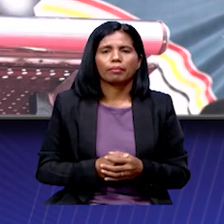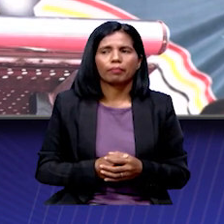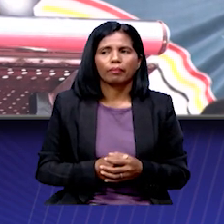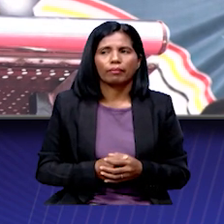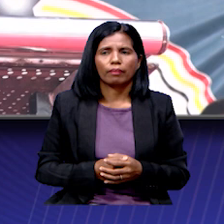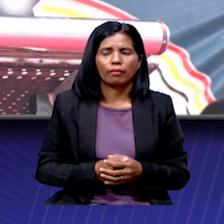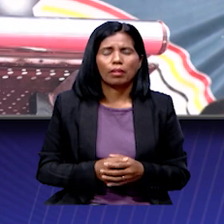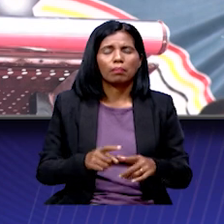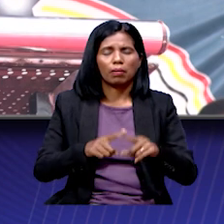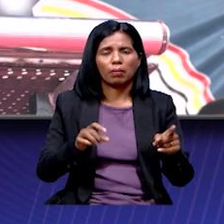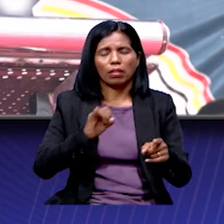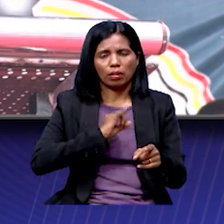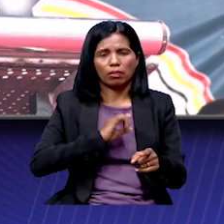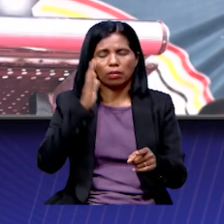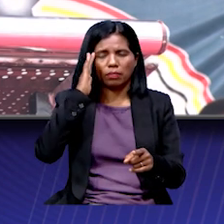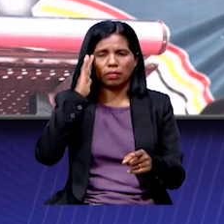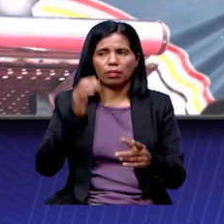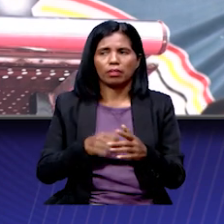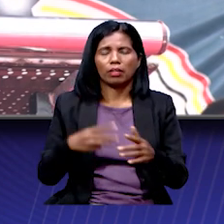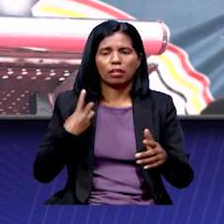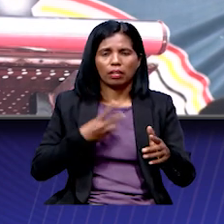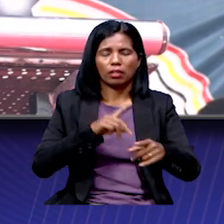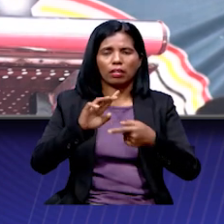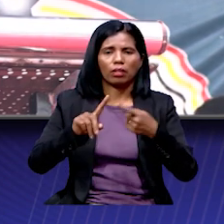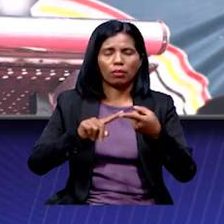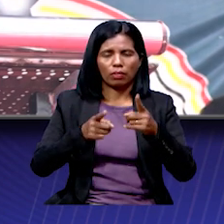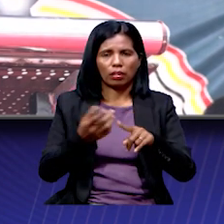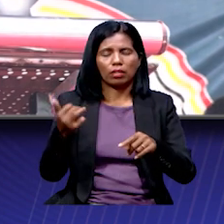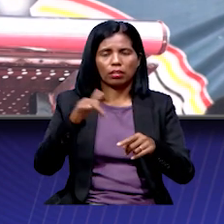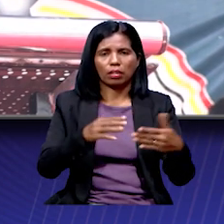Mas a noi kata. E tene mau sirene beku uku.